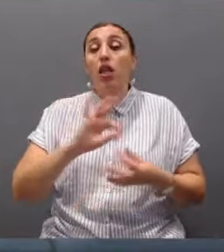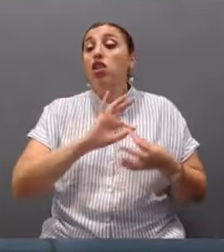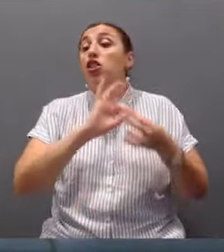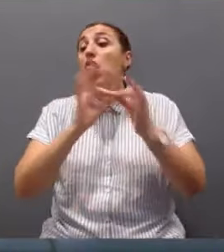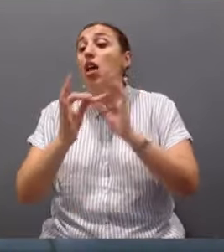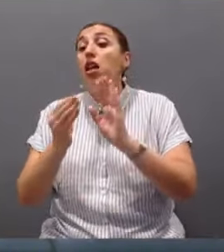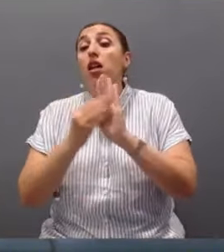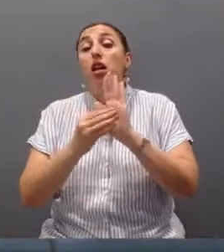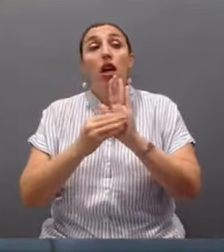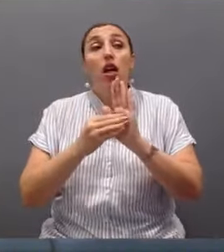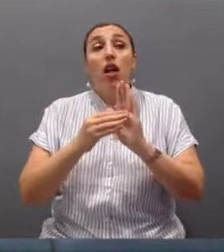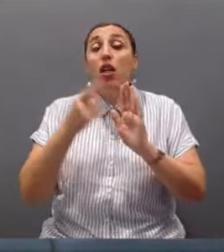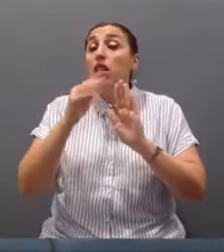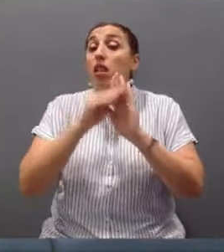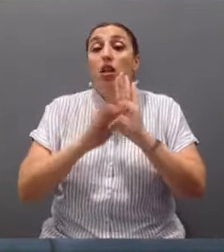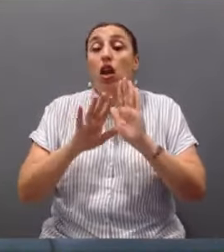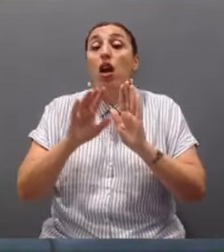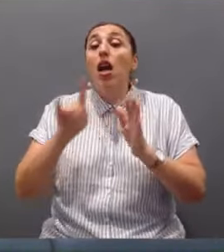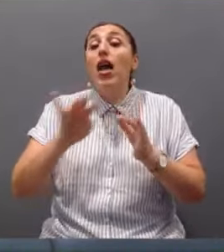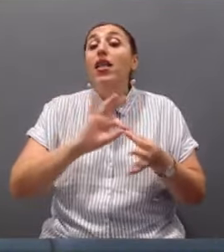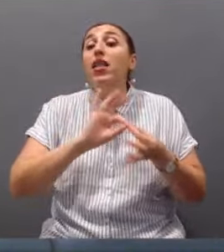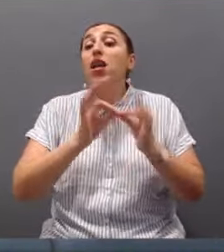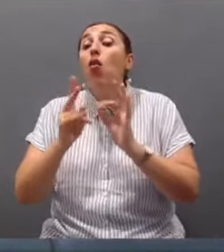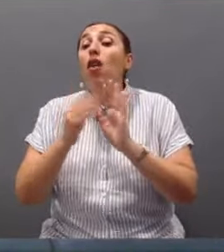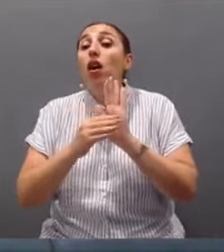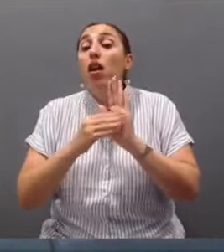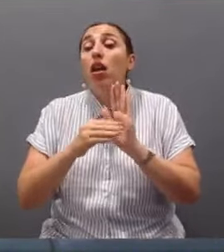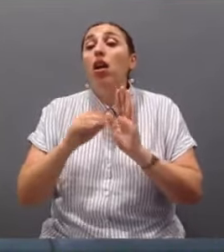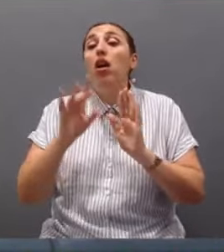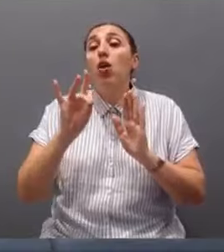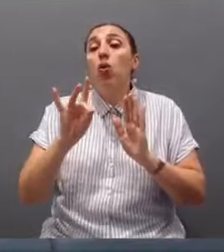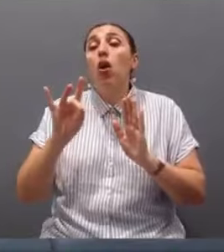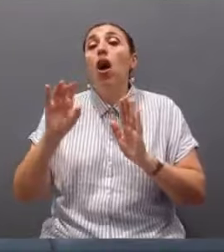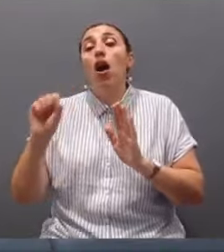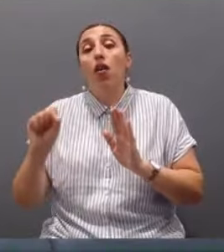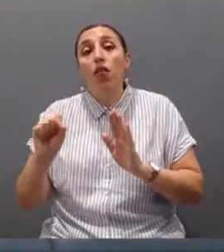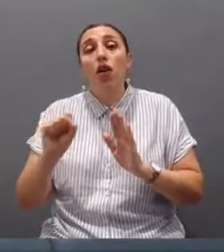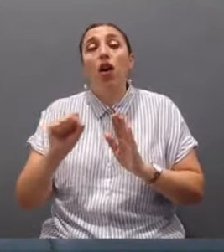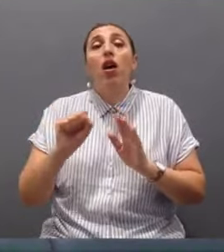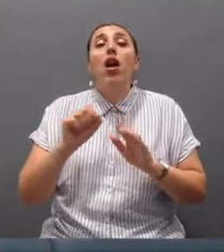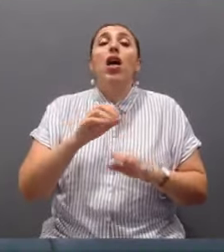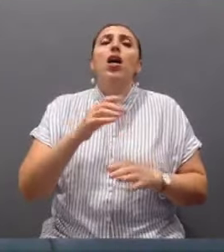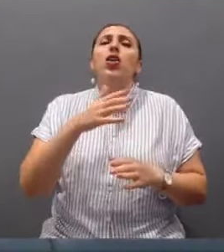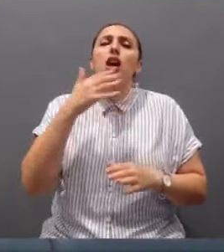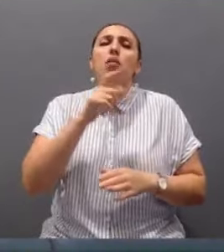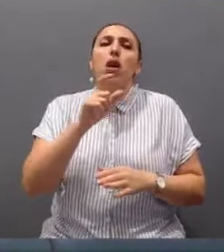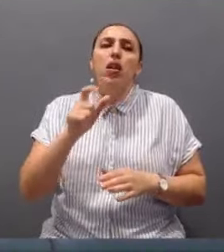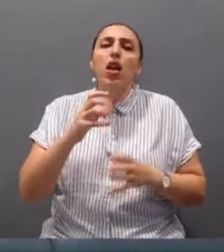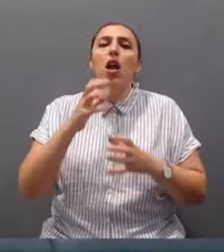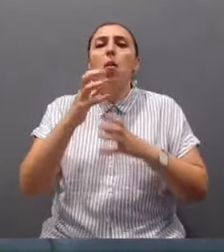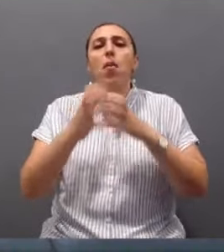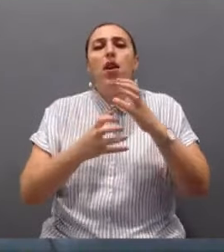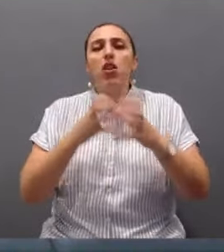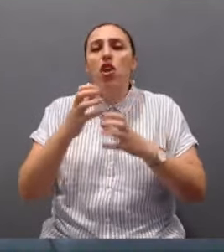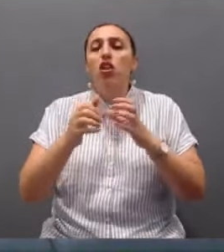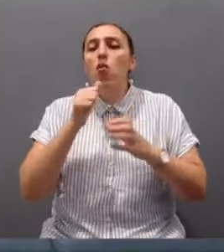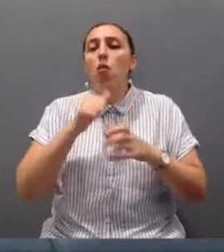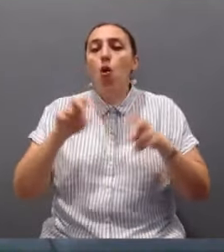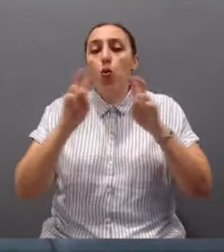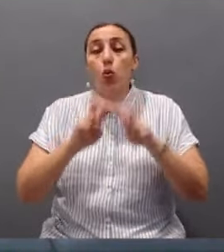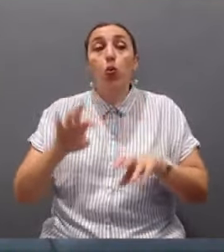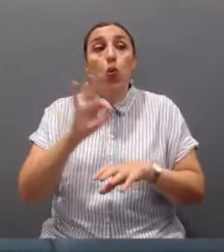Շարադրանքը, ես ասեցի, որ ոչ թե հայեցակարգ, այլ շարադրանքը, հայեցակարգի վրա շատ մարդիկ են աշխատել, ոչ միայն իրավաբաններ։ Օրինակ միջազգային փորձ ուսումնասիրելու